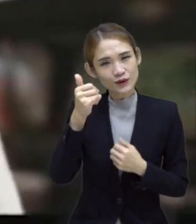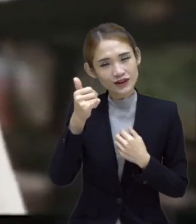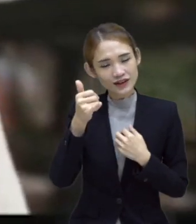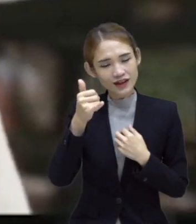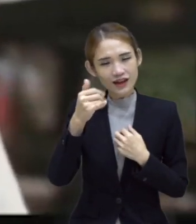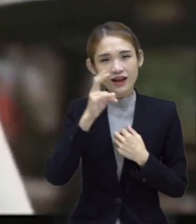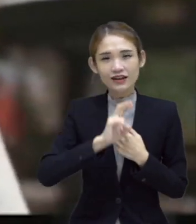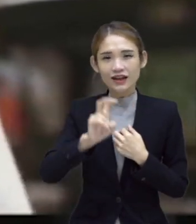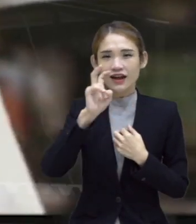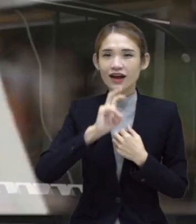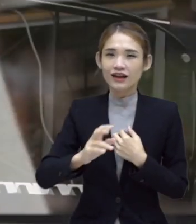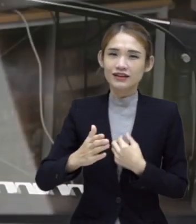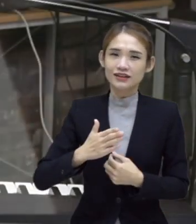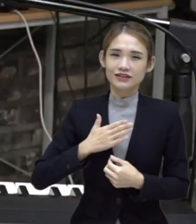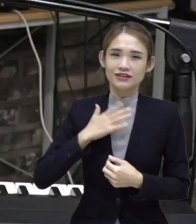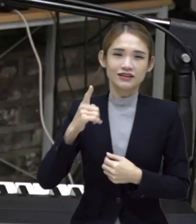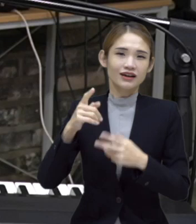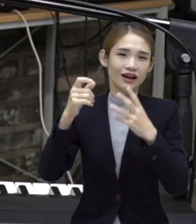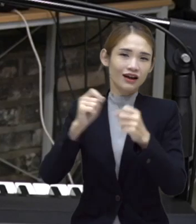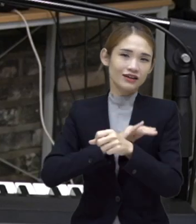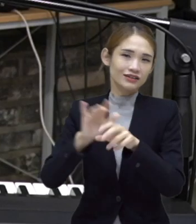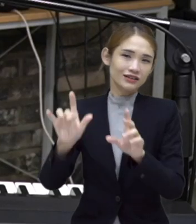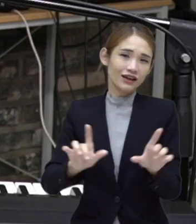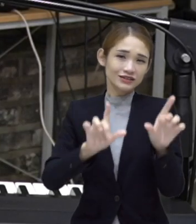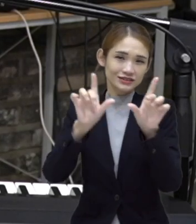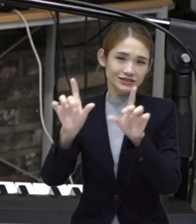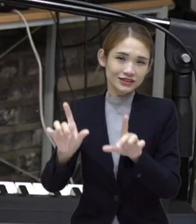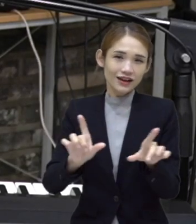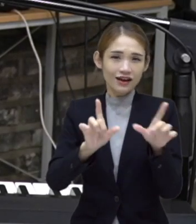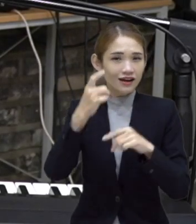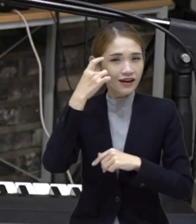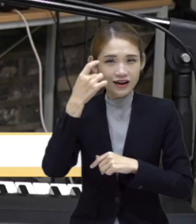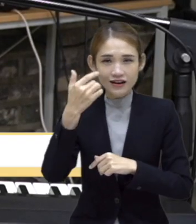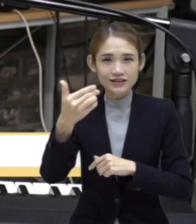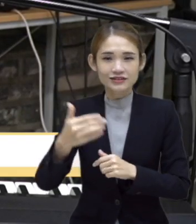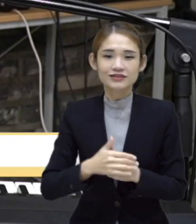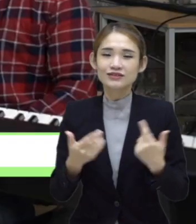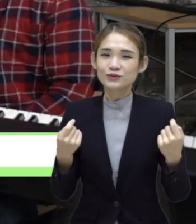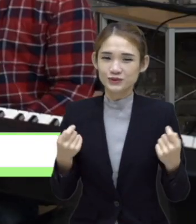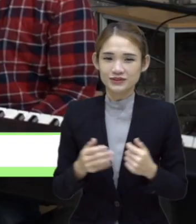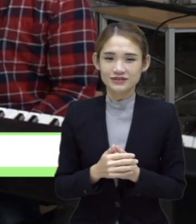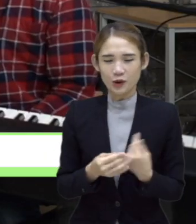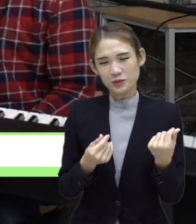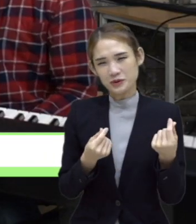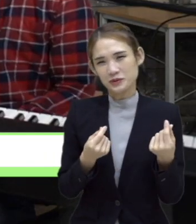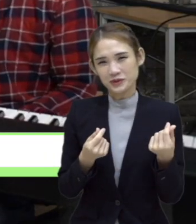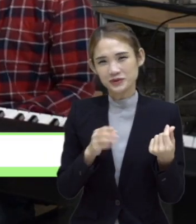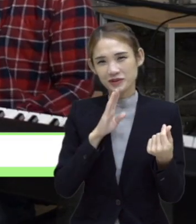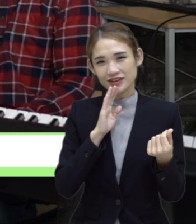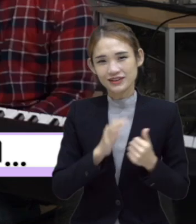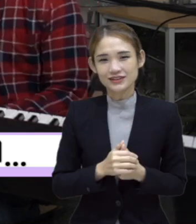여보세요 나야 거기 잘 지내니? 네 이렇게 비슷하다